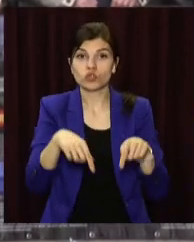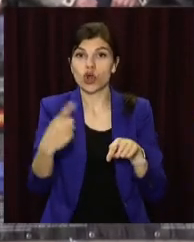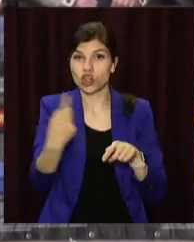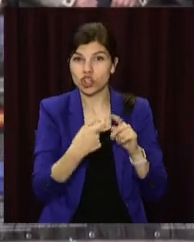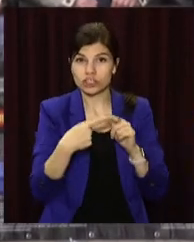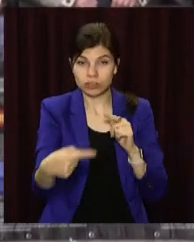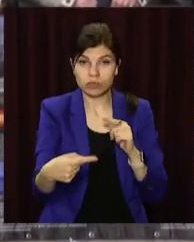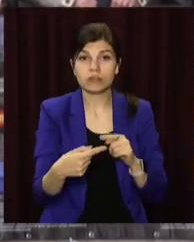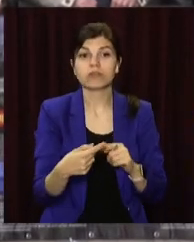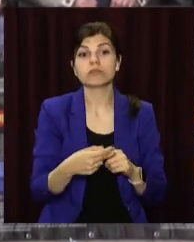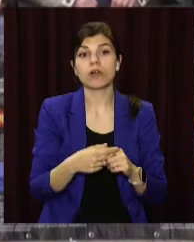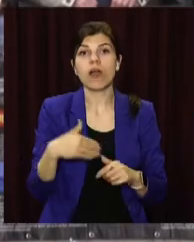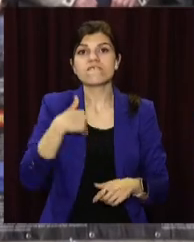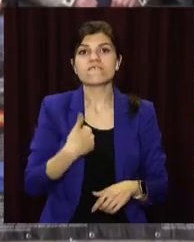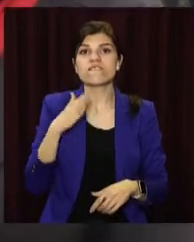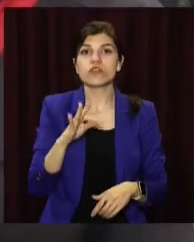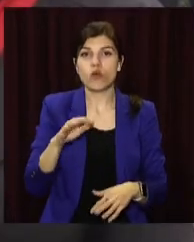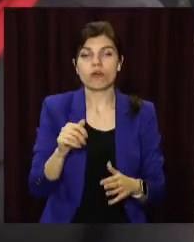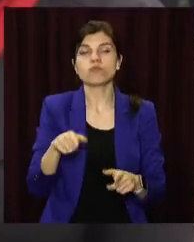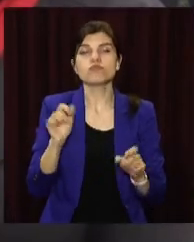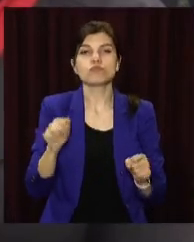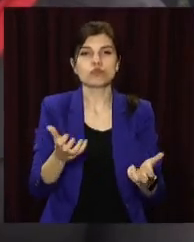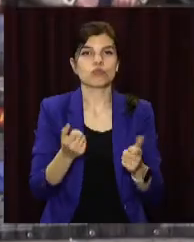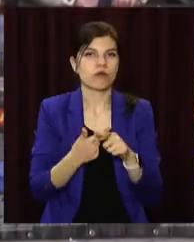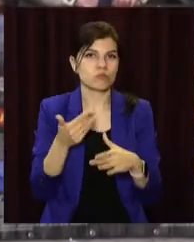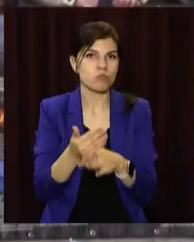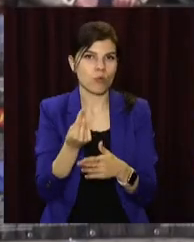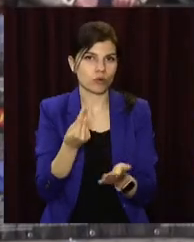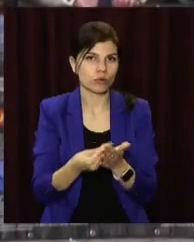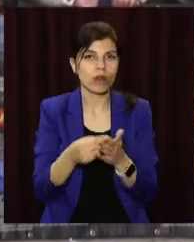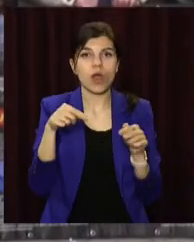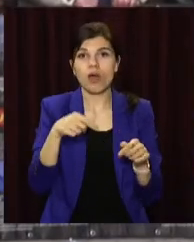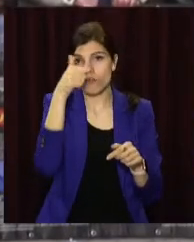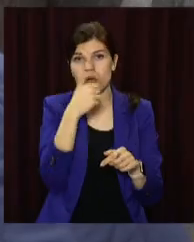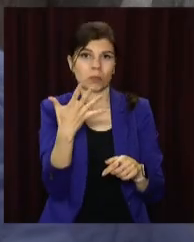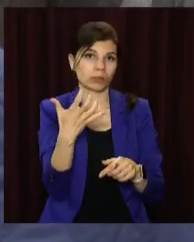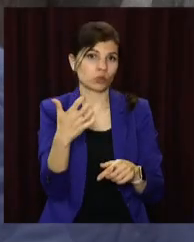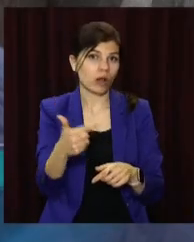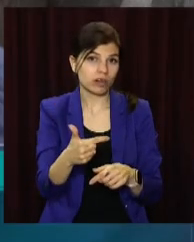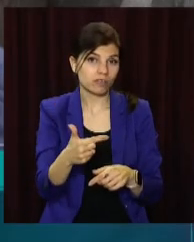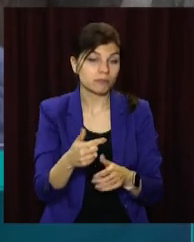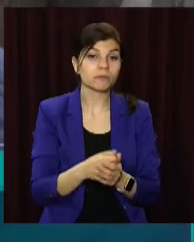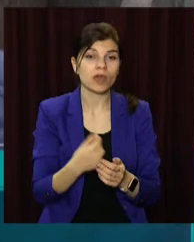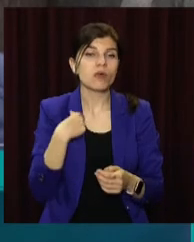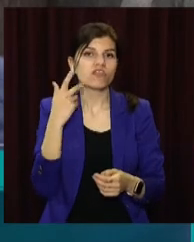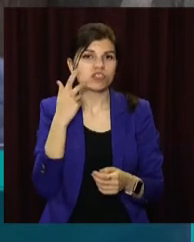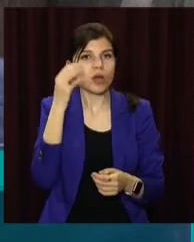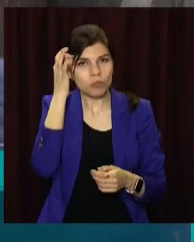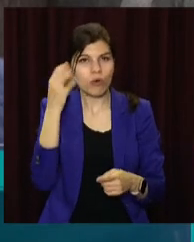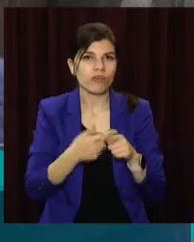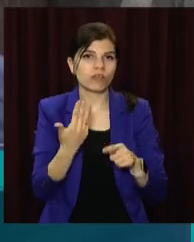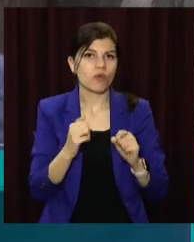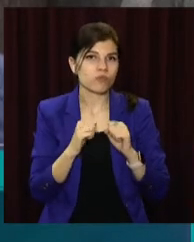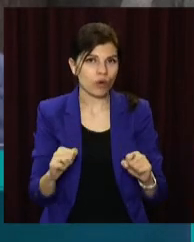тижня вдови зможуть отримати цю допомогу. В цьому році 500 гривень. Ми завжди будемо пам'ятати подвиг, завжди